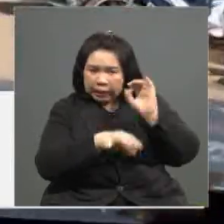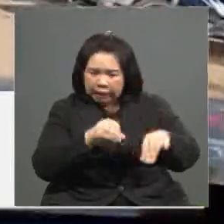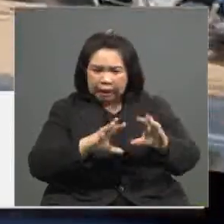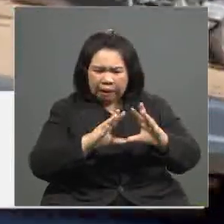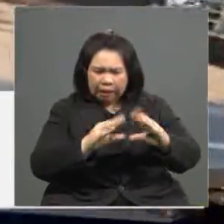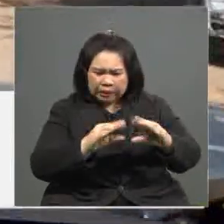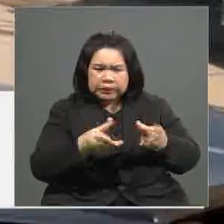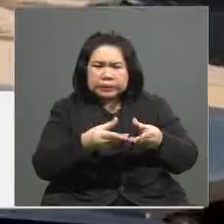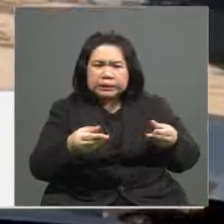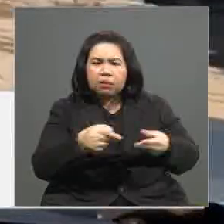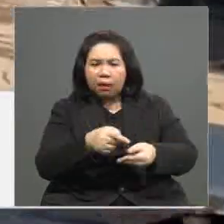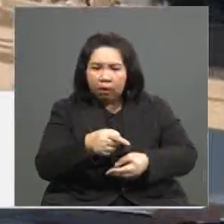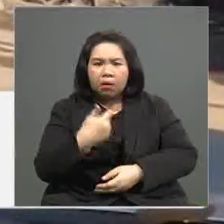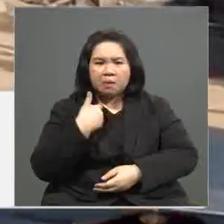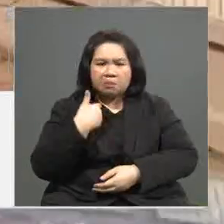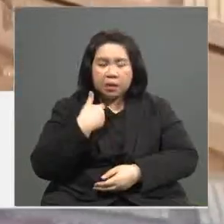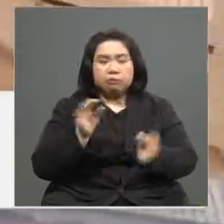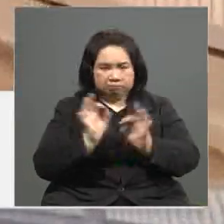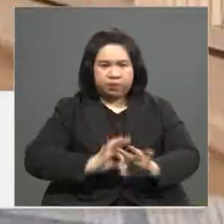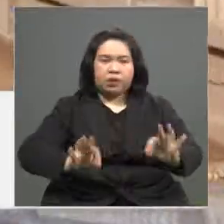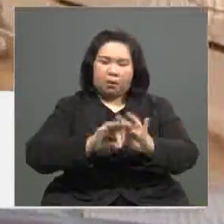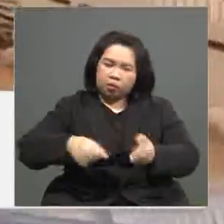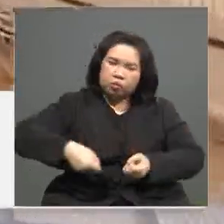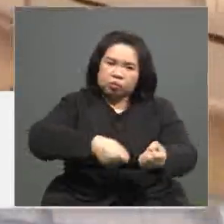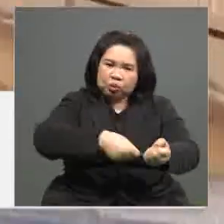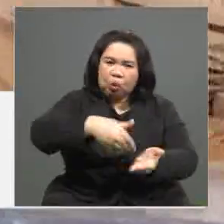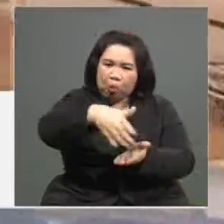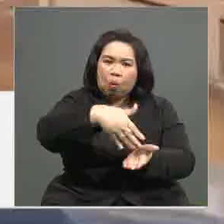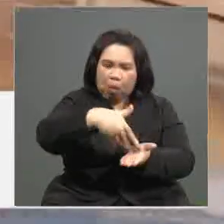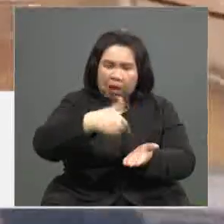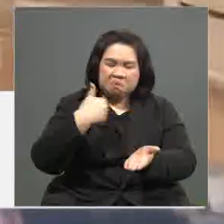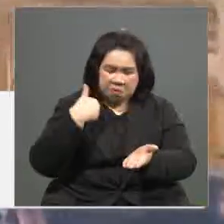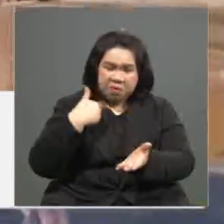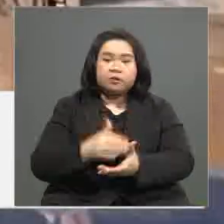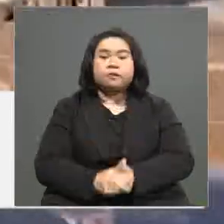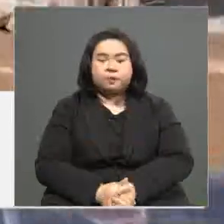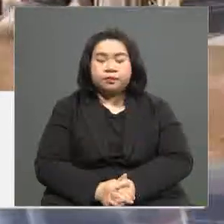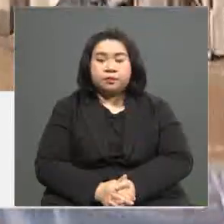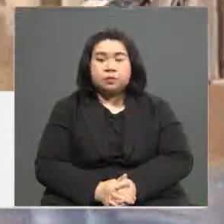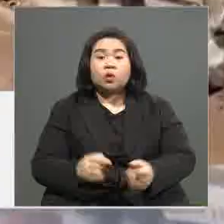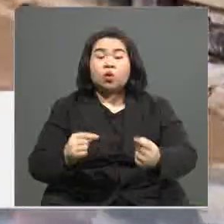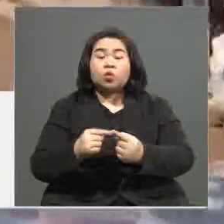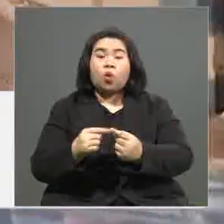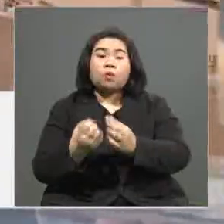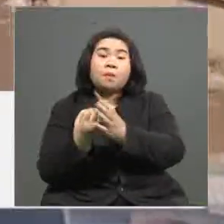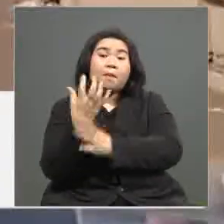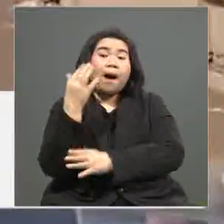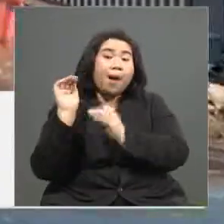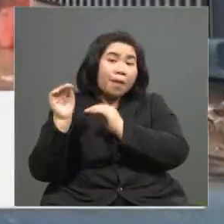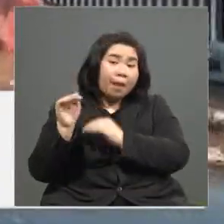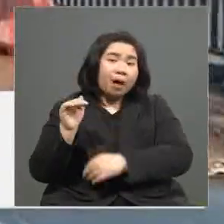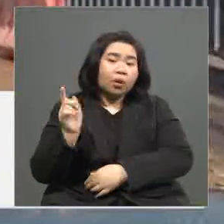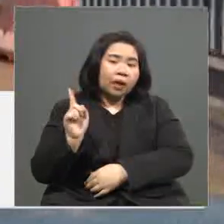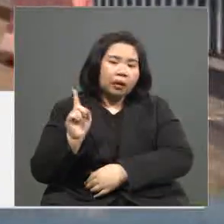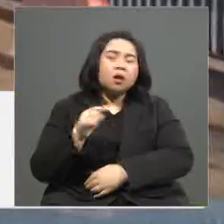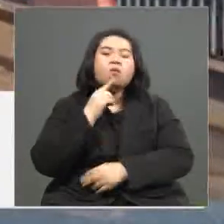นวนมากต้องใช้เวลาในการฟื้นฟูให้กลับมาเป็นเหมือนเดิมสำหรับภายในชุมชนป่าพร้าวน้ำได้ลดลงเข้าสู่ภาวะปก